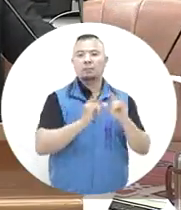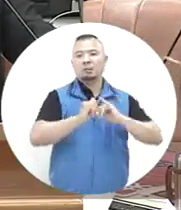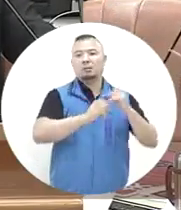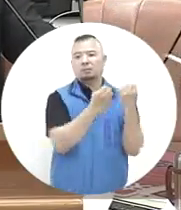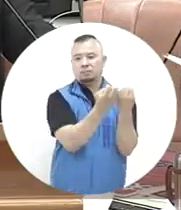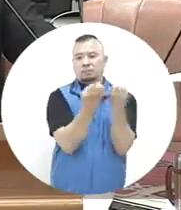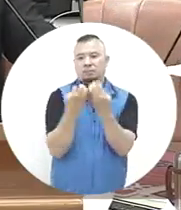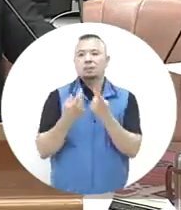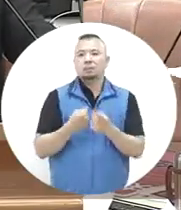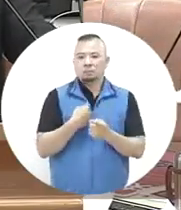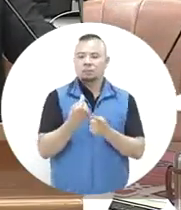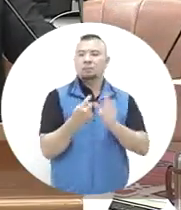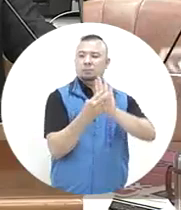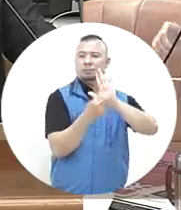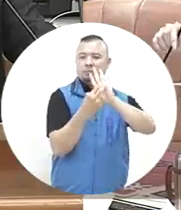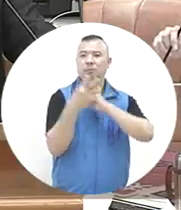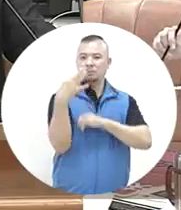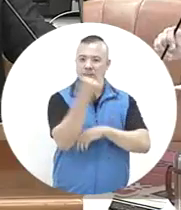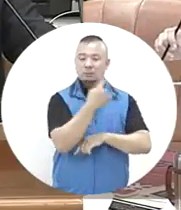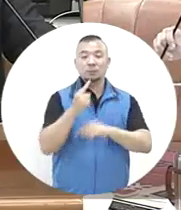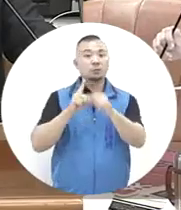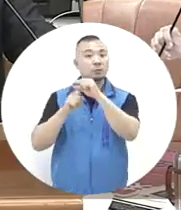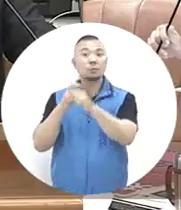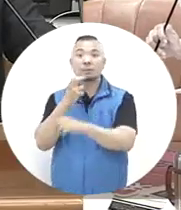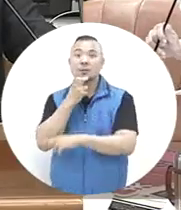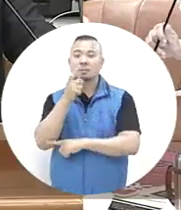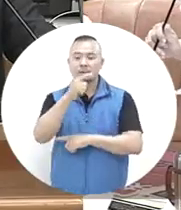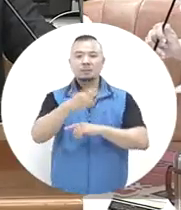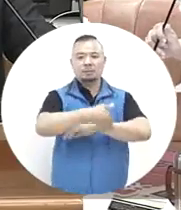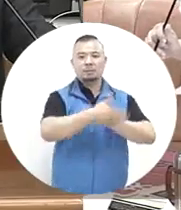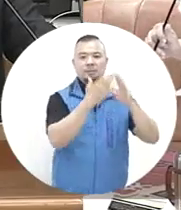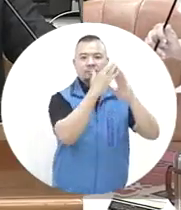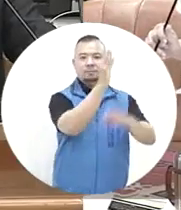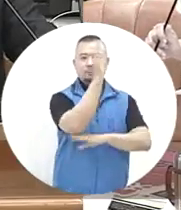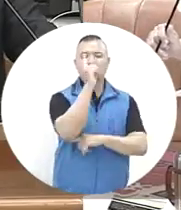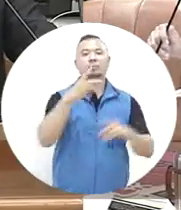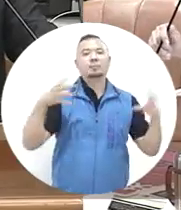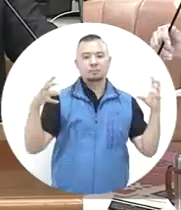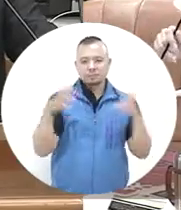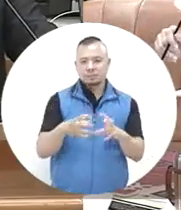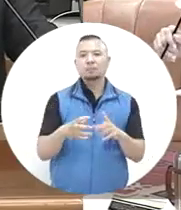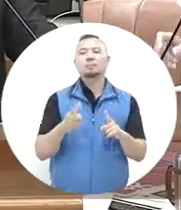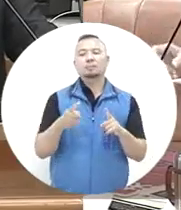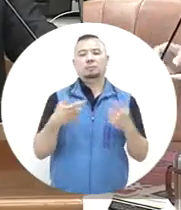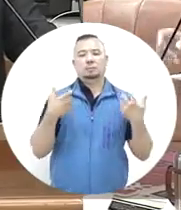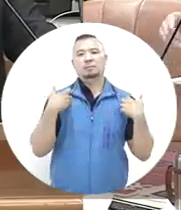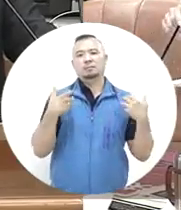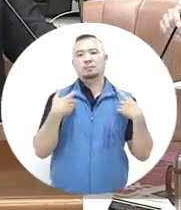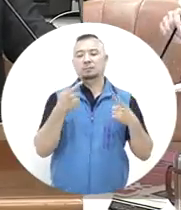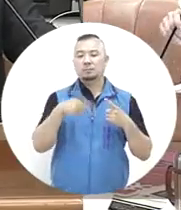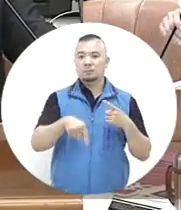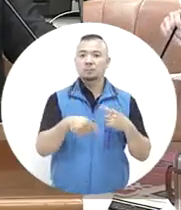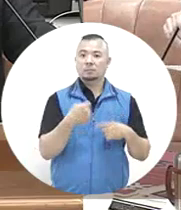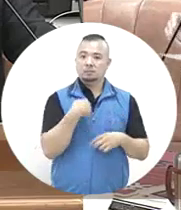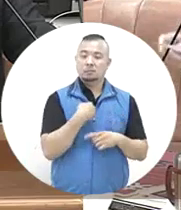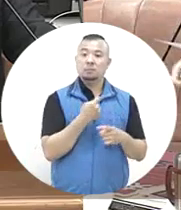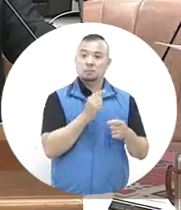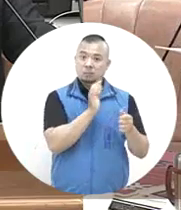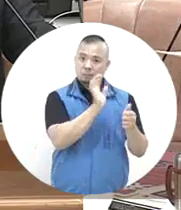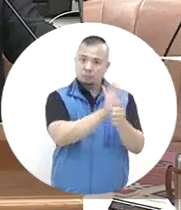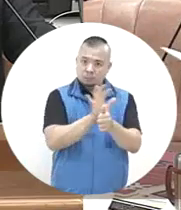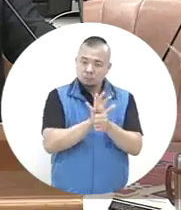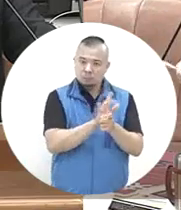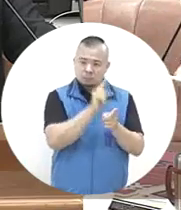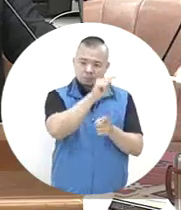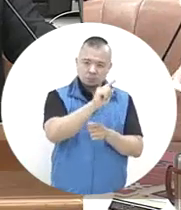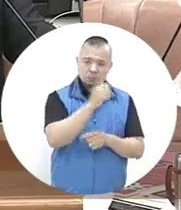强调一件事，中央跟地方是一定要同心齐力共同面对。地方负责在执行端快速破